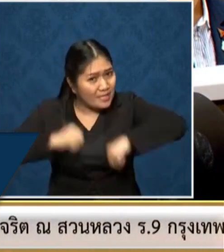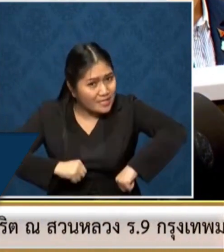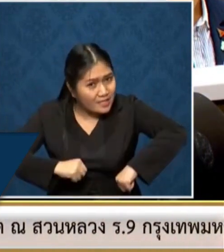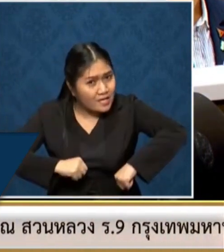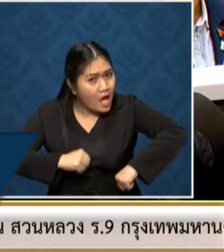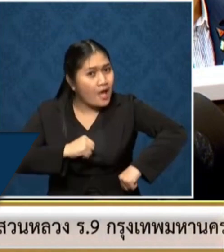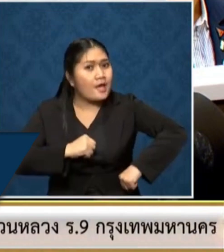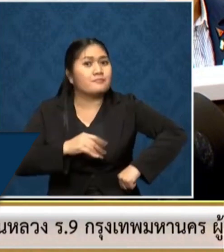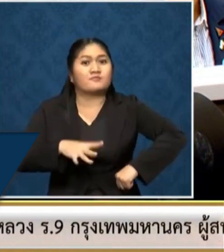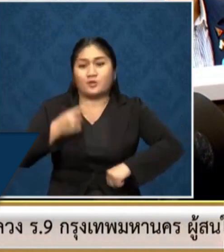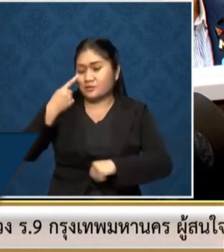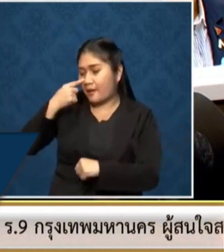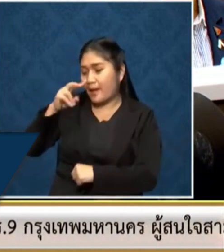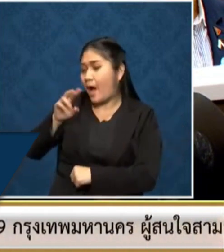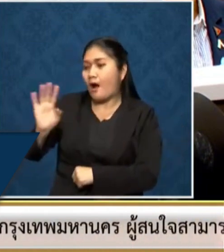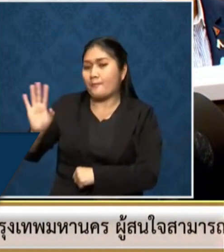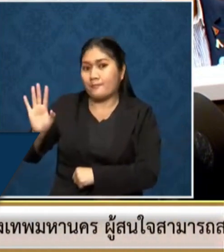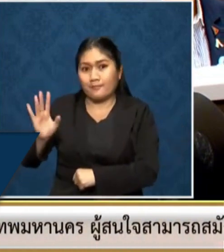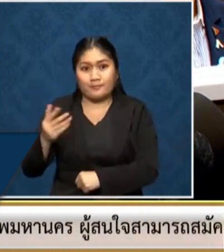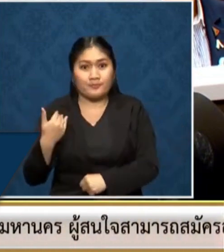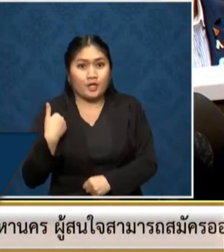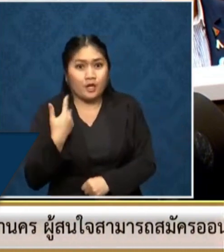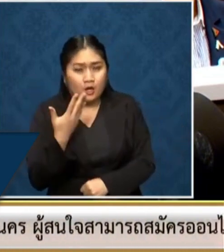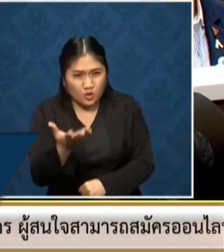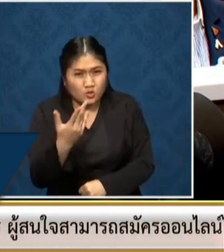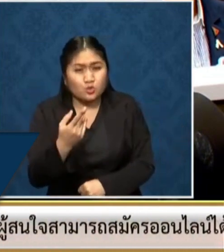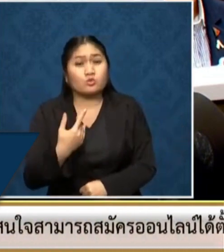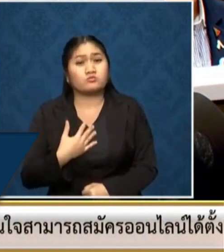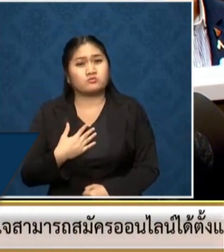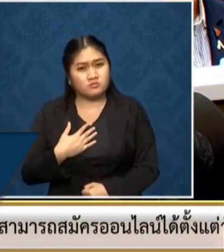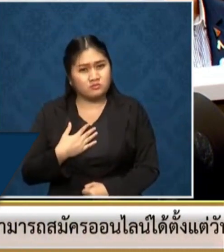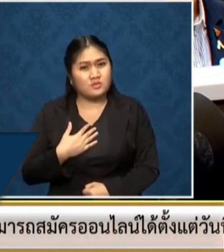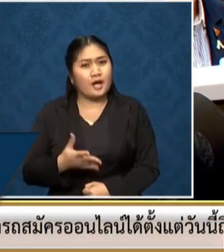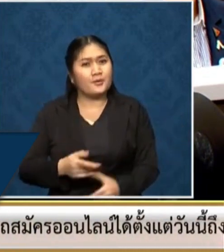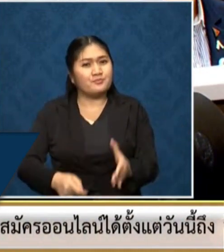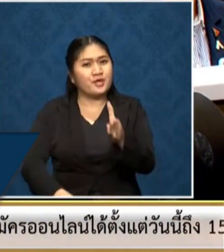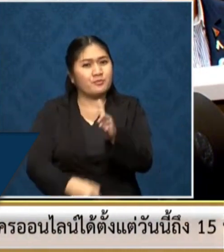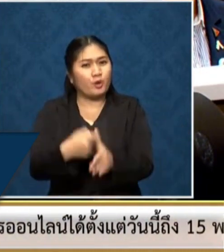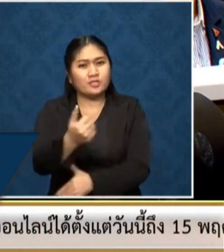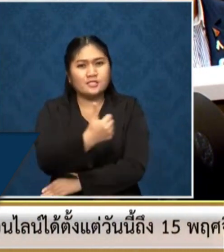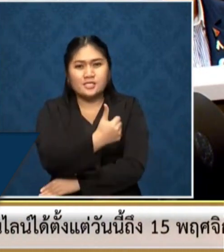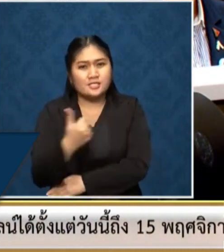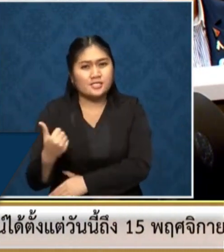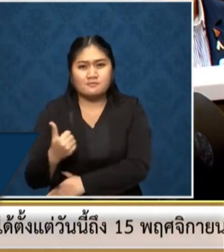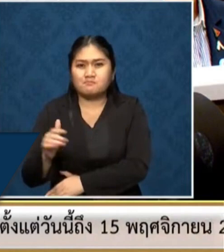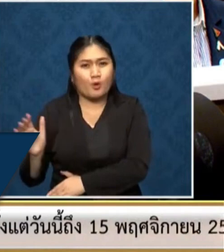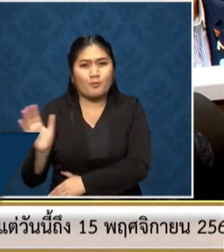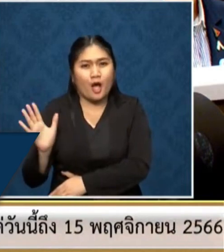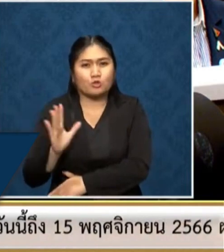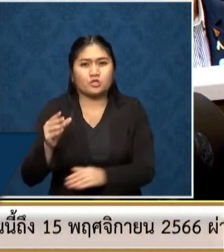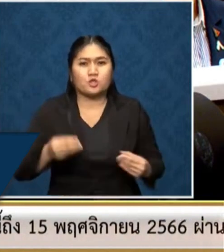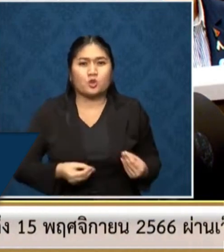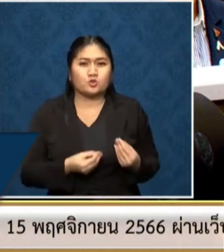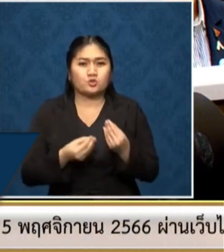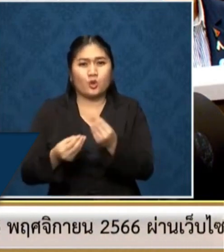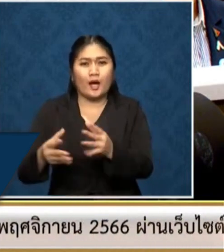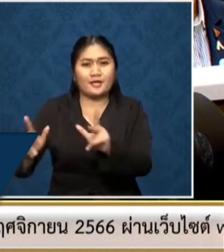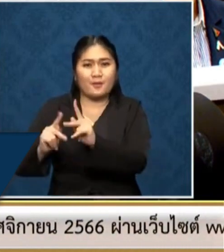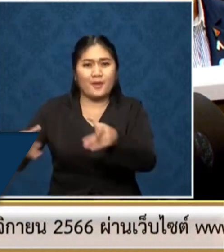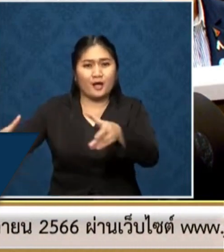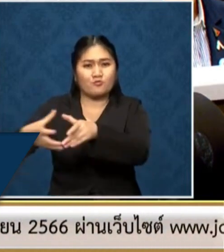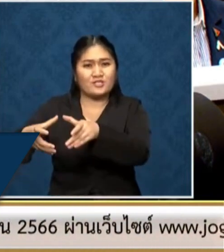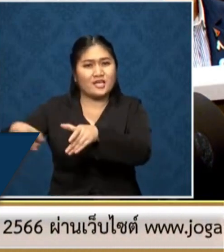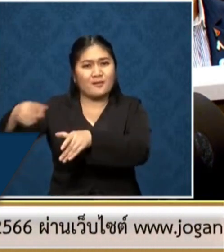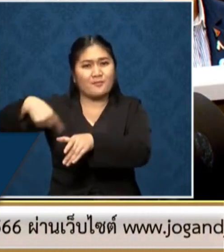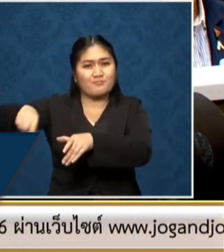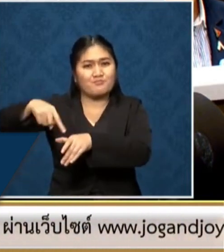ตาแต่เพียงอย่เดียวหอไม่และผมไม่เห็มีเหุผลอื่นใดประการใดที่จะส่งให้กรรมธิการวิศามัน ขณ